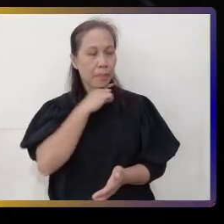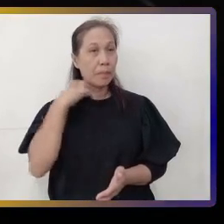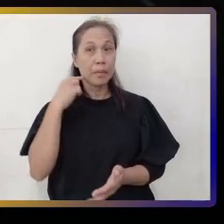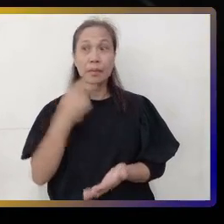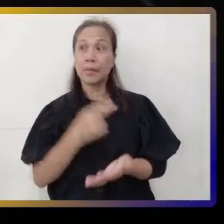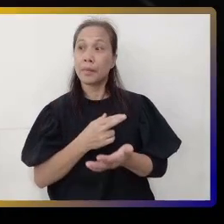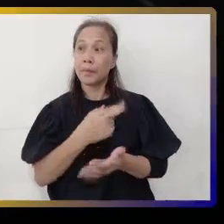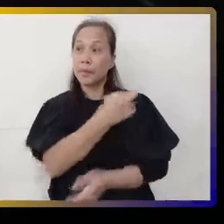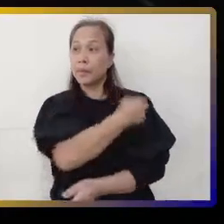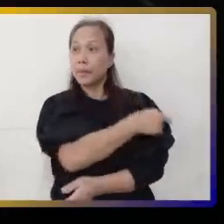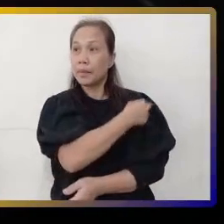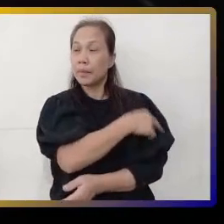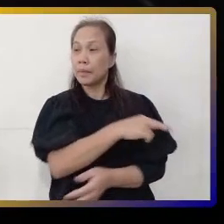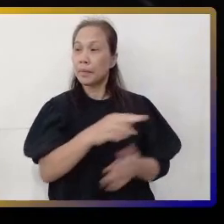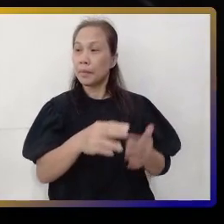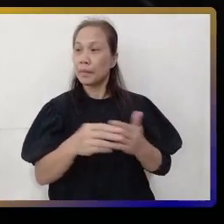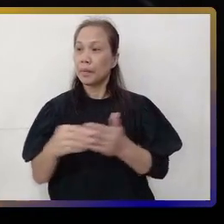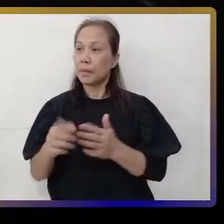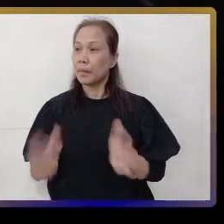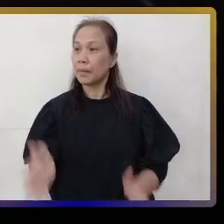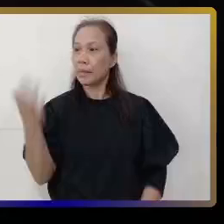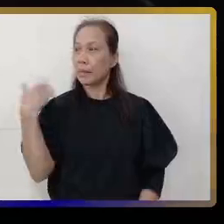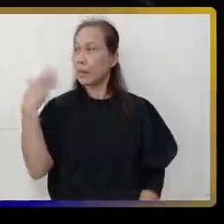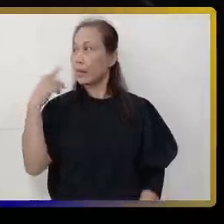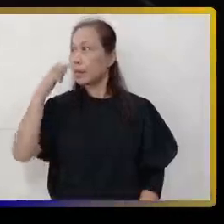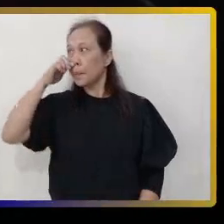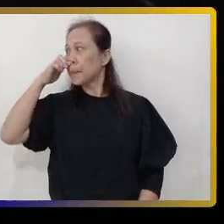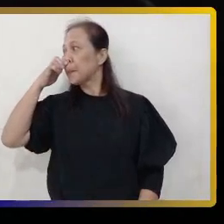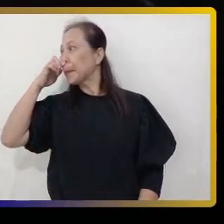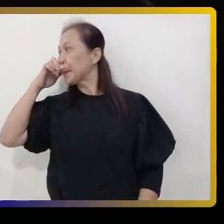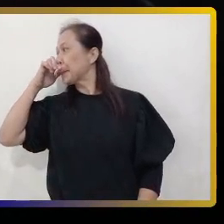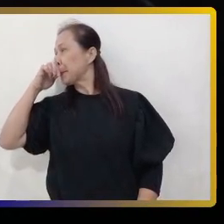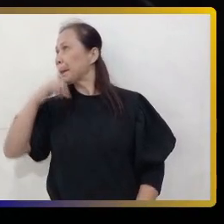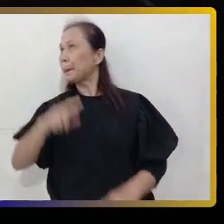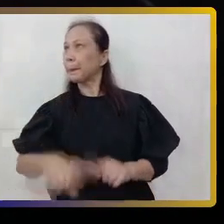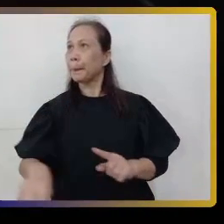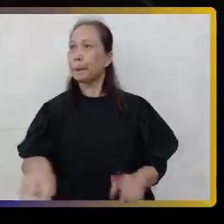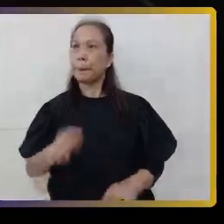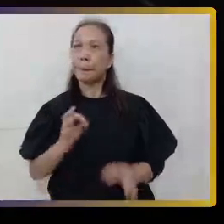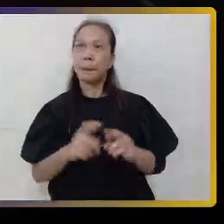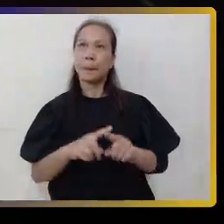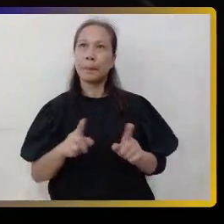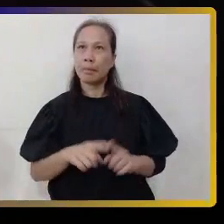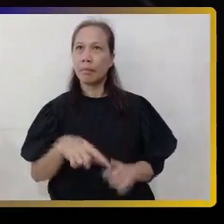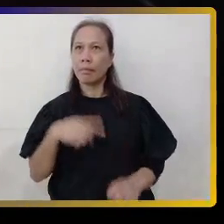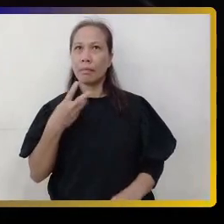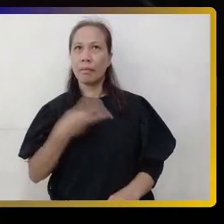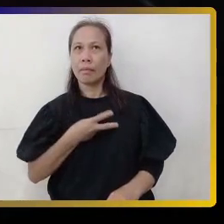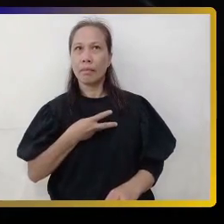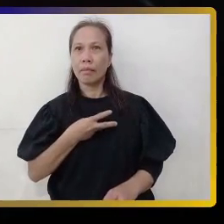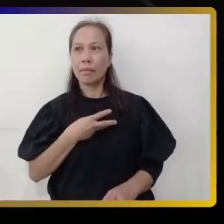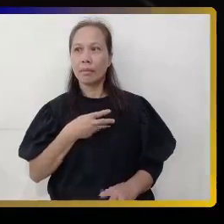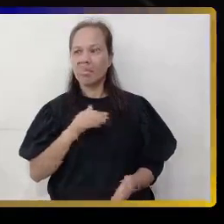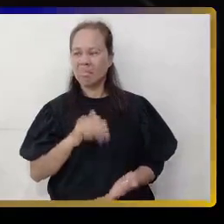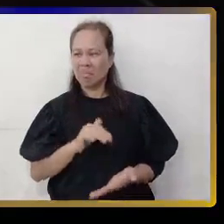back in Those days but as we study mti pero hindi an tatalakayin ko